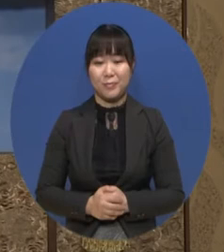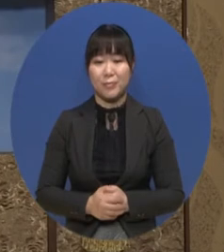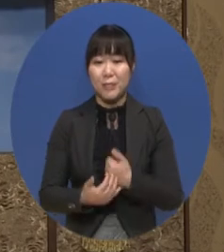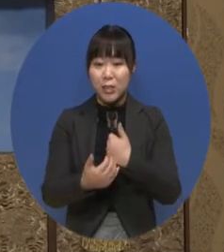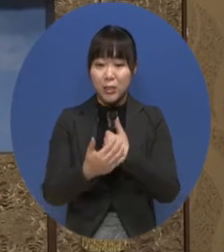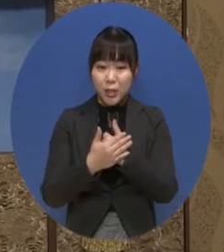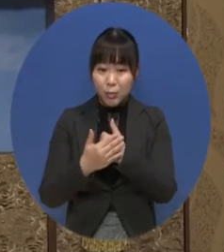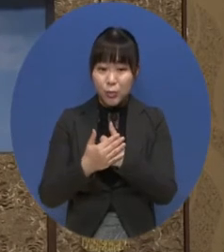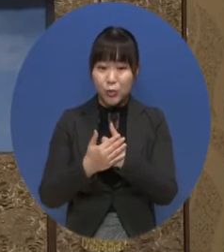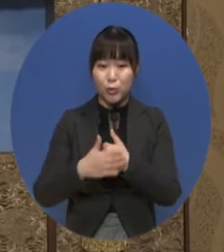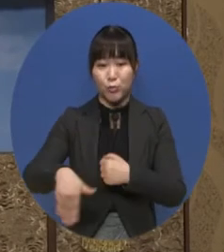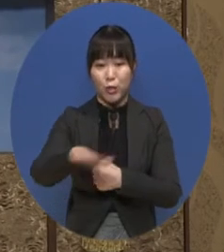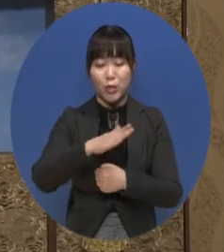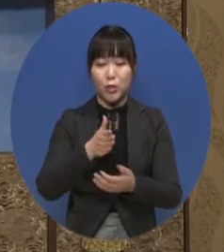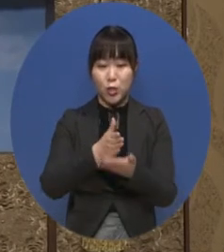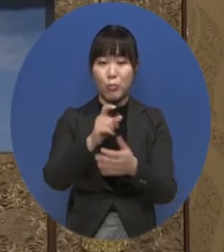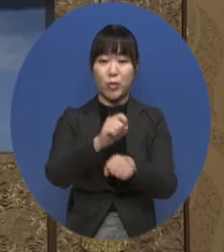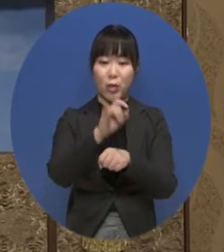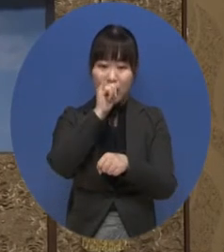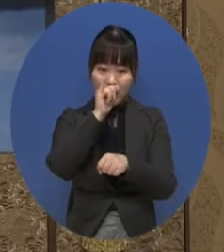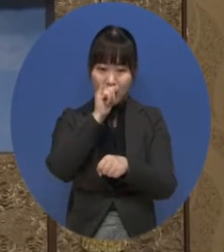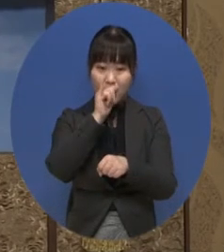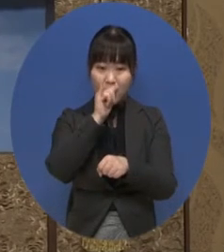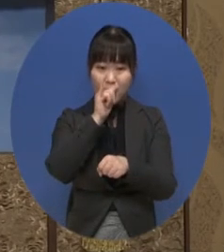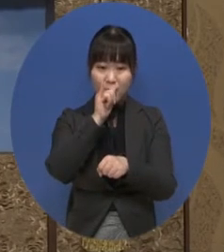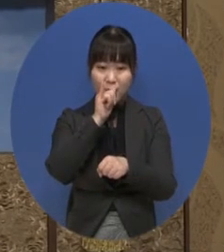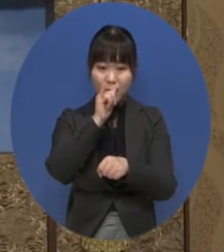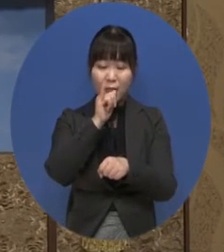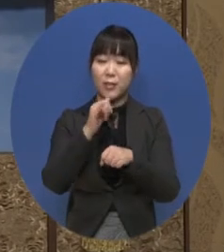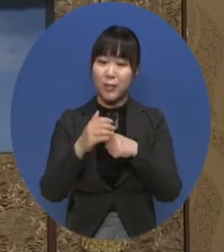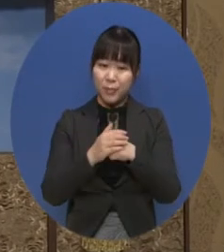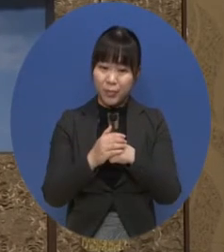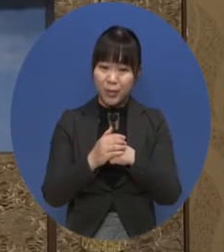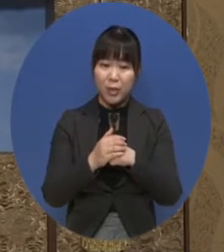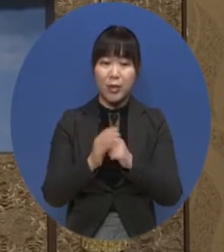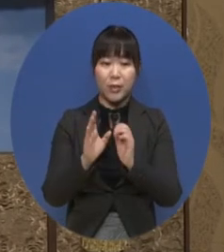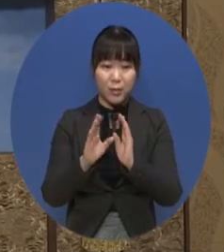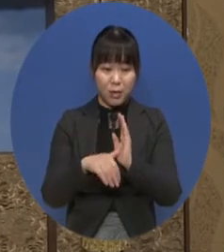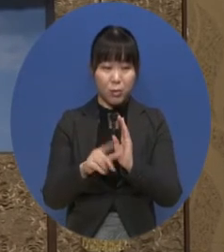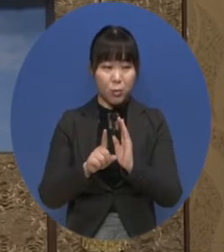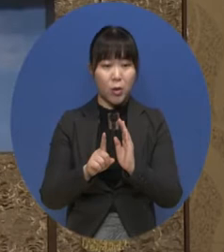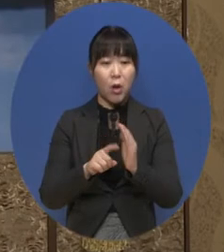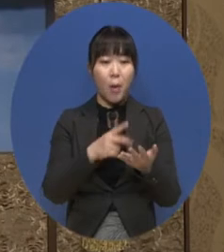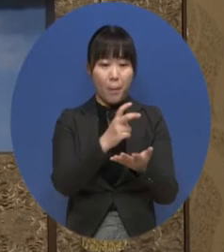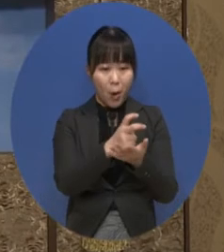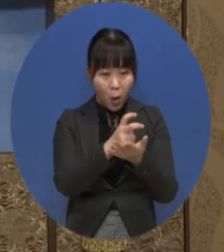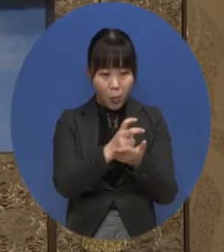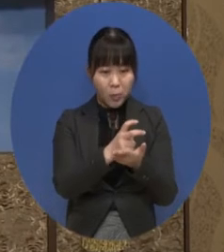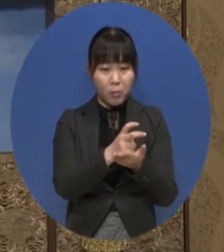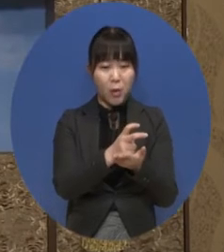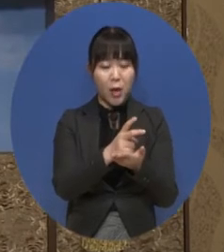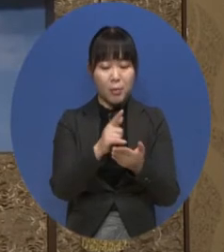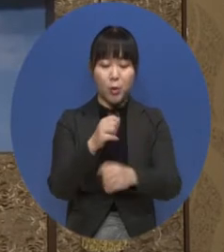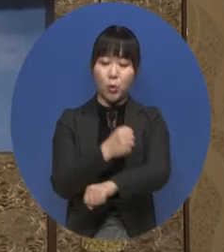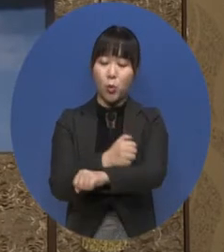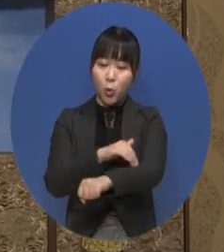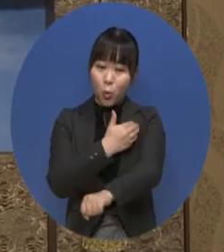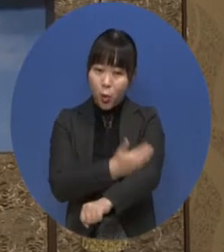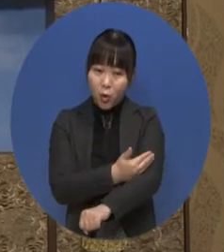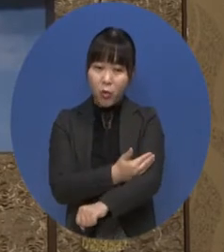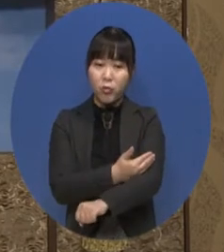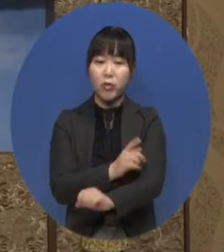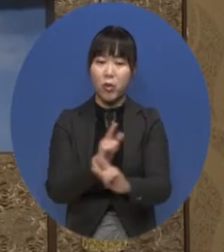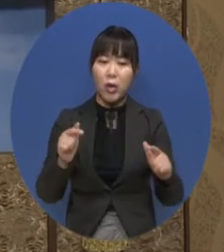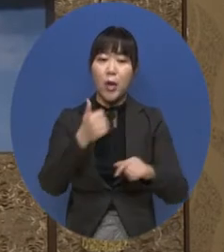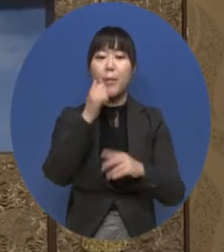자문이 저희는 전문성이 있는 이제 성격일 네. 경우에는 뭐 법적인 거라든지 노동권이라든지